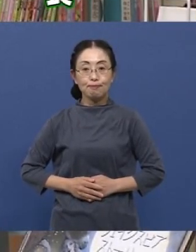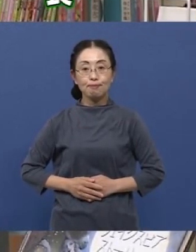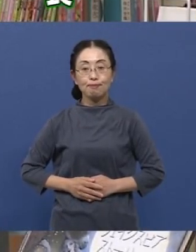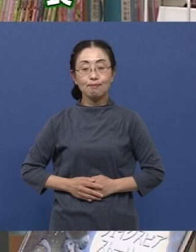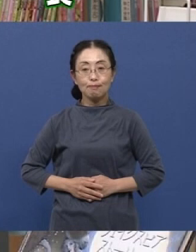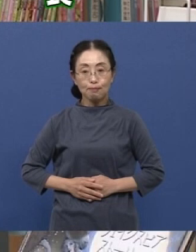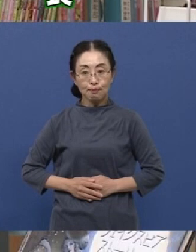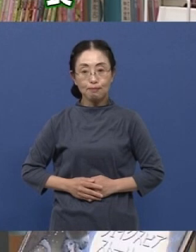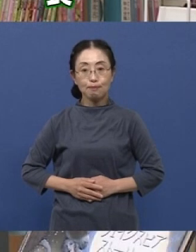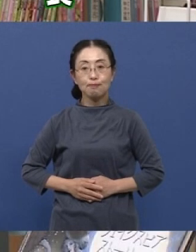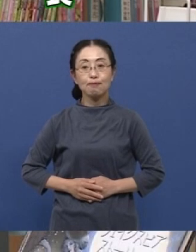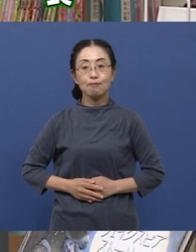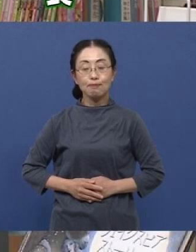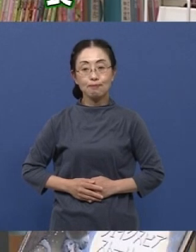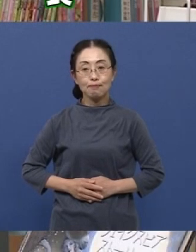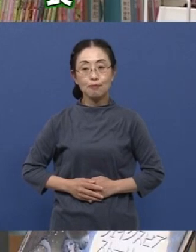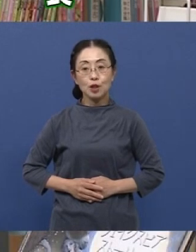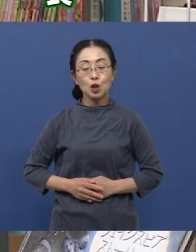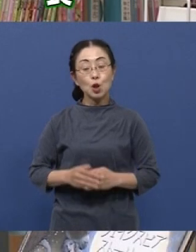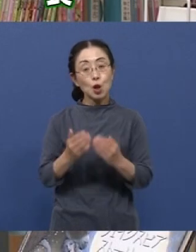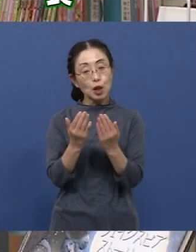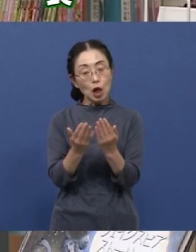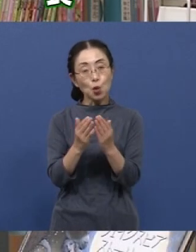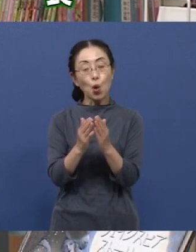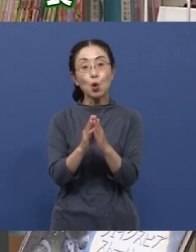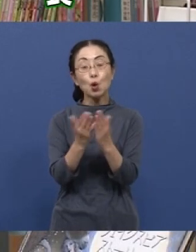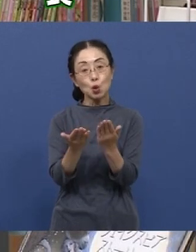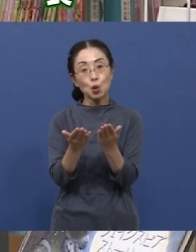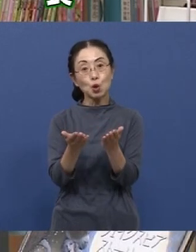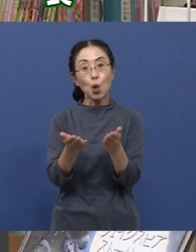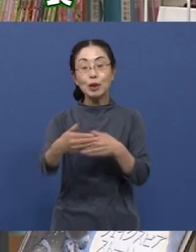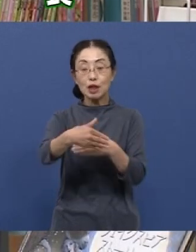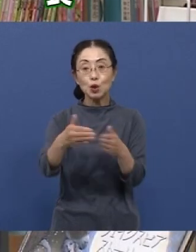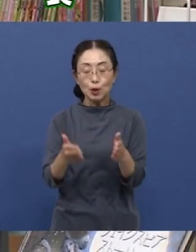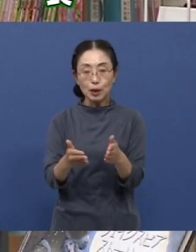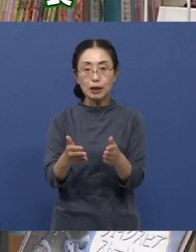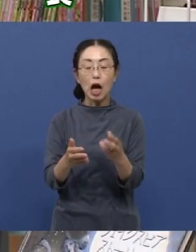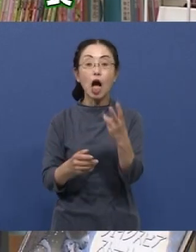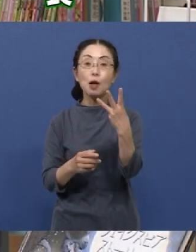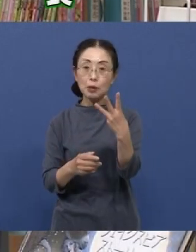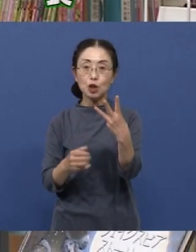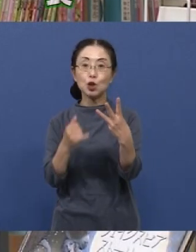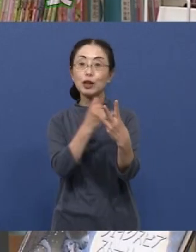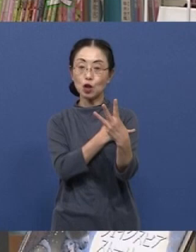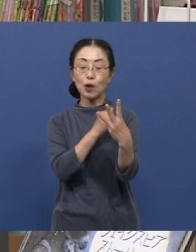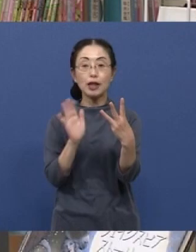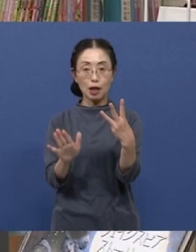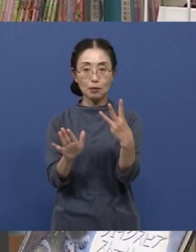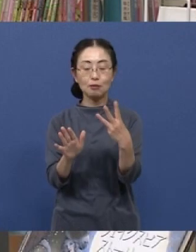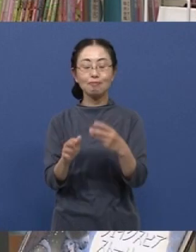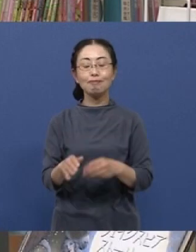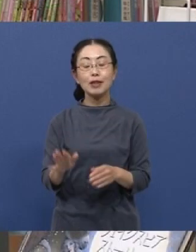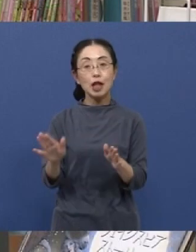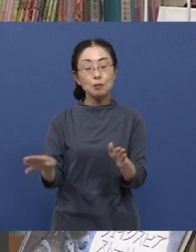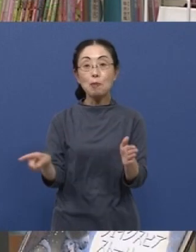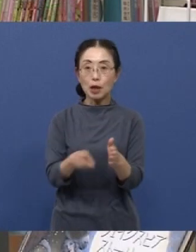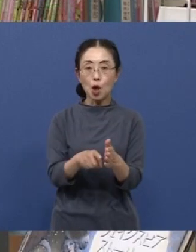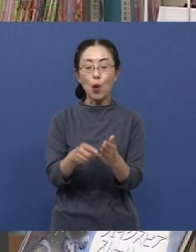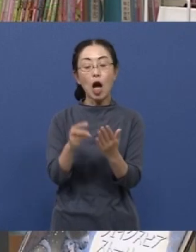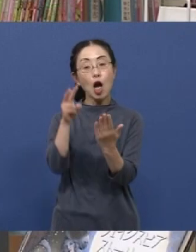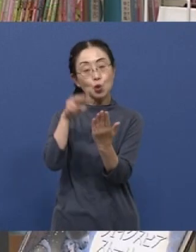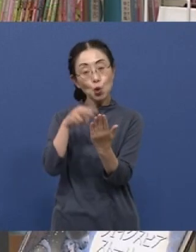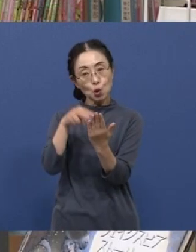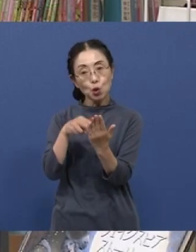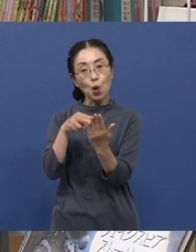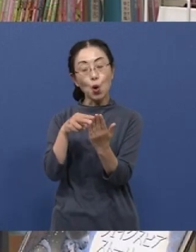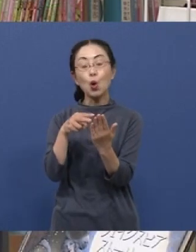られますか？ 学校図書館が担う3つの役割の中で、これまでは読書センターとしての